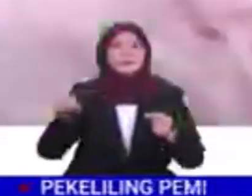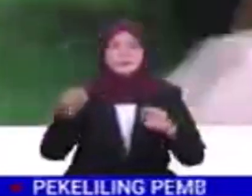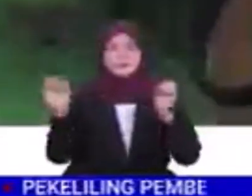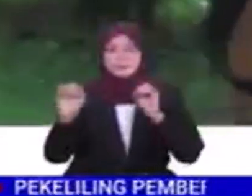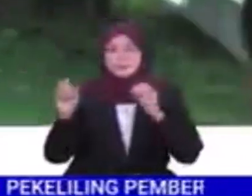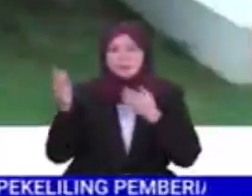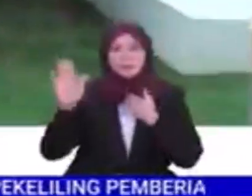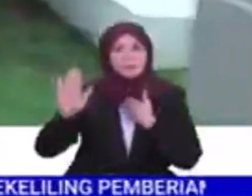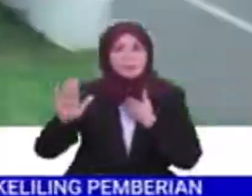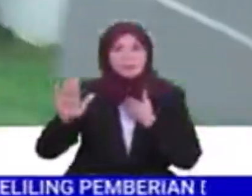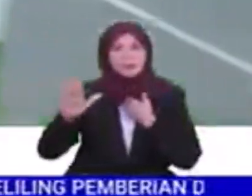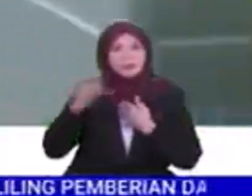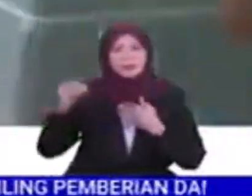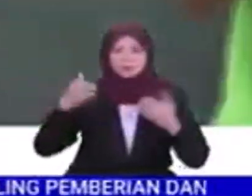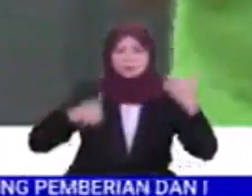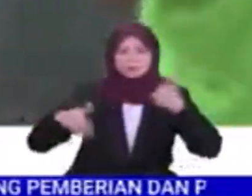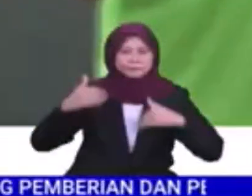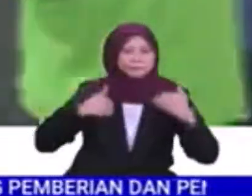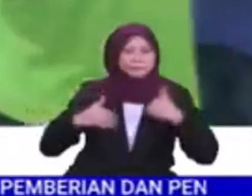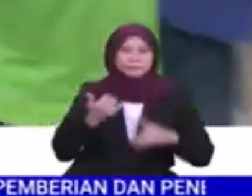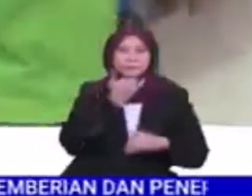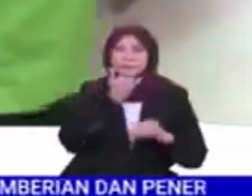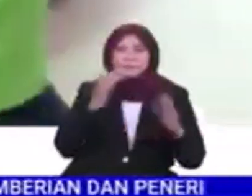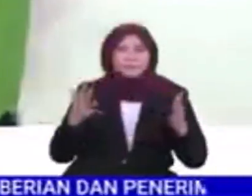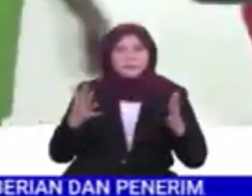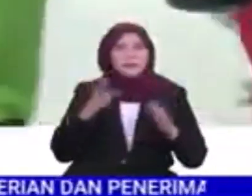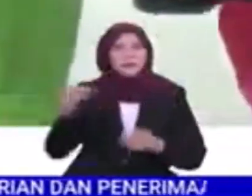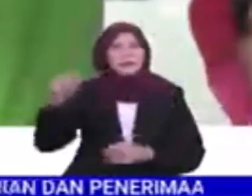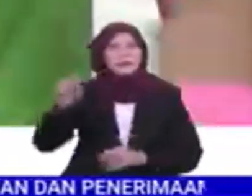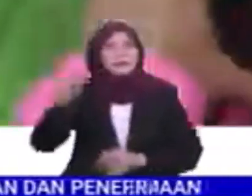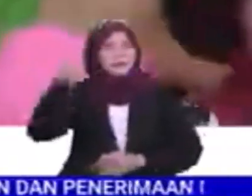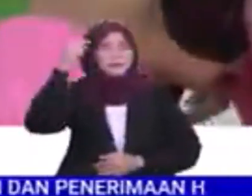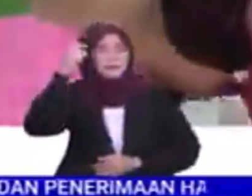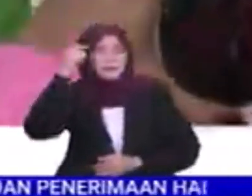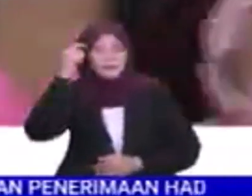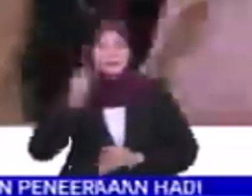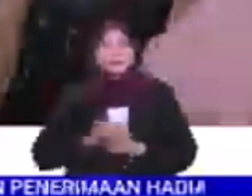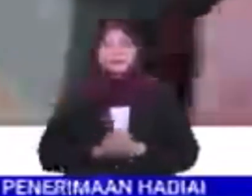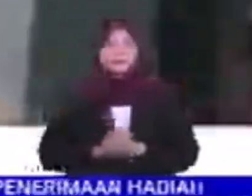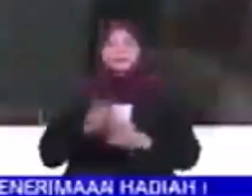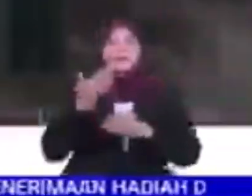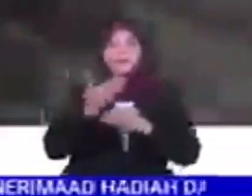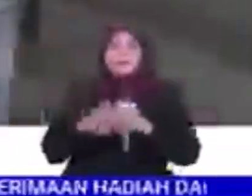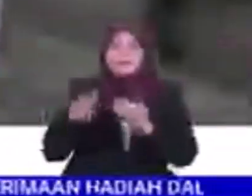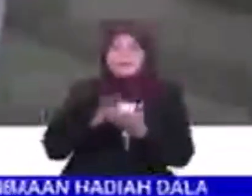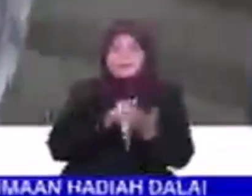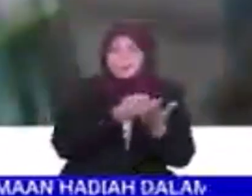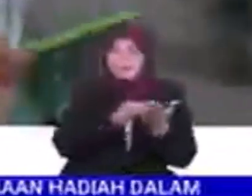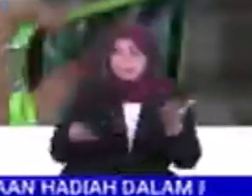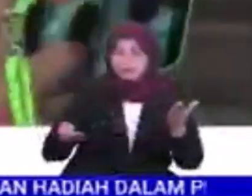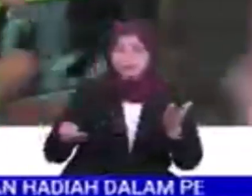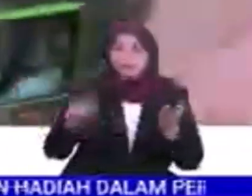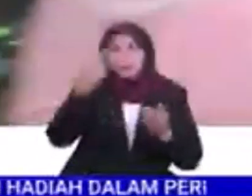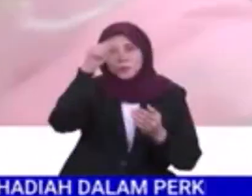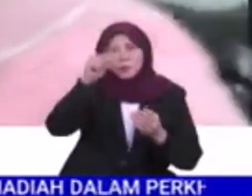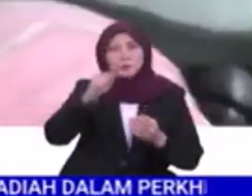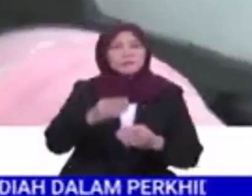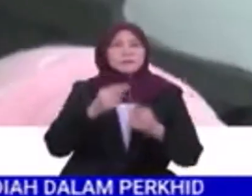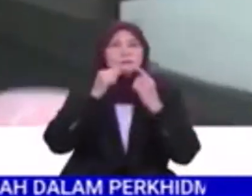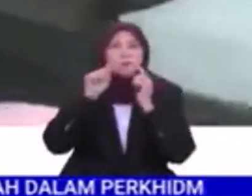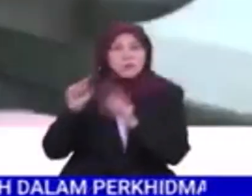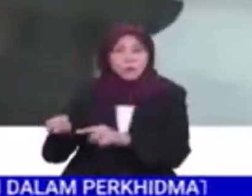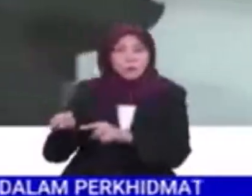bersumpah bersifat penafian semata-mata atau selepas berfikir selain terakhir lava kubilang gagal menimpa di pembelaan